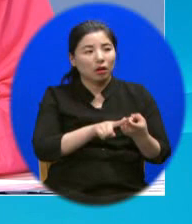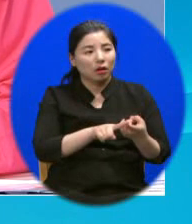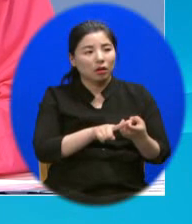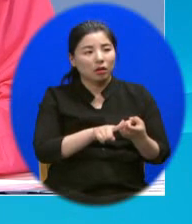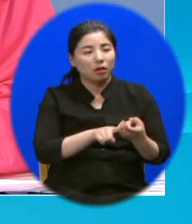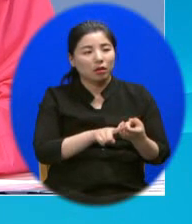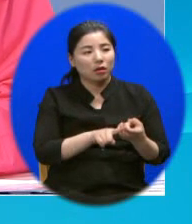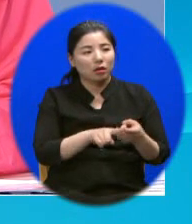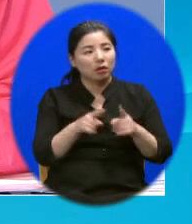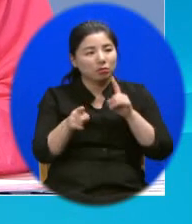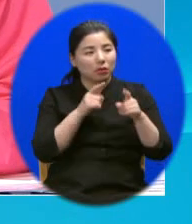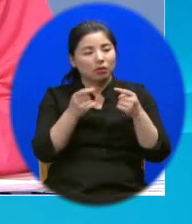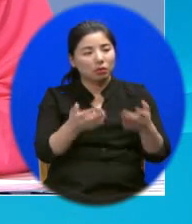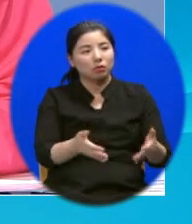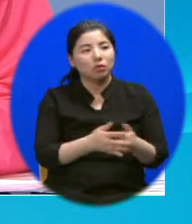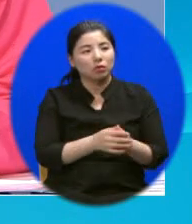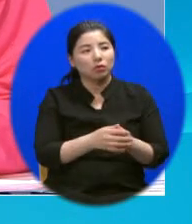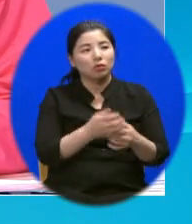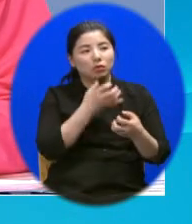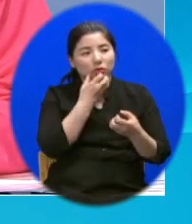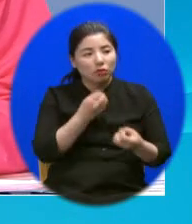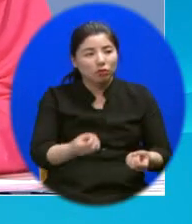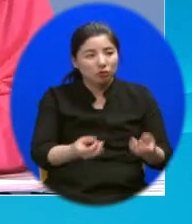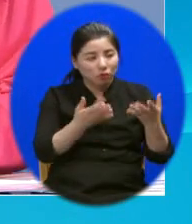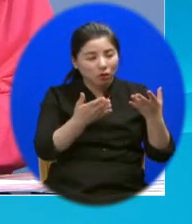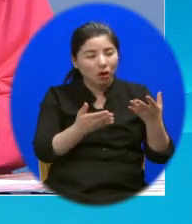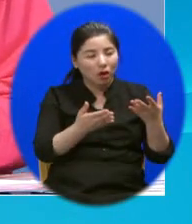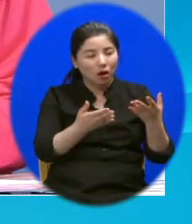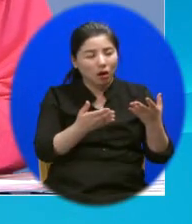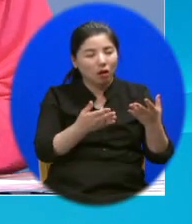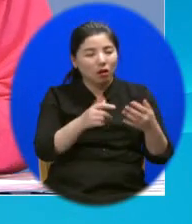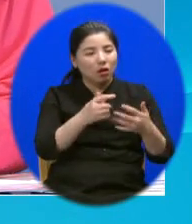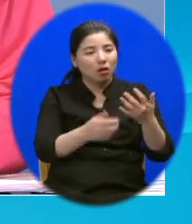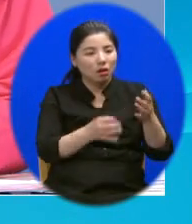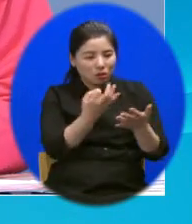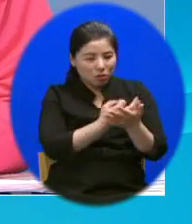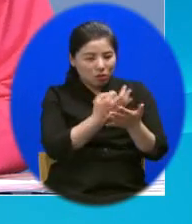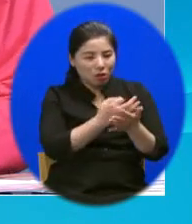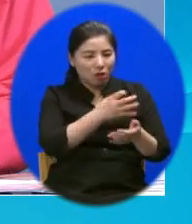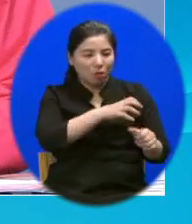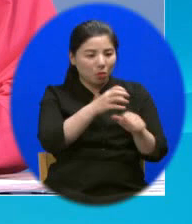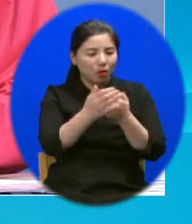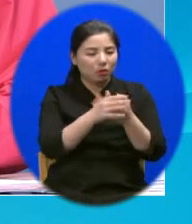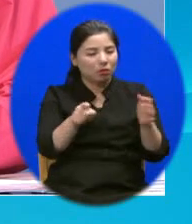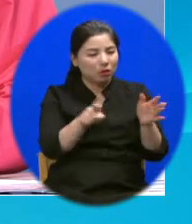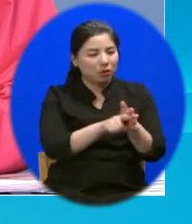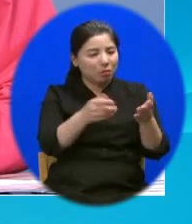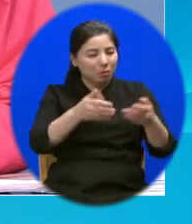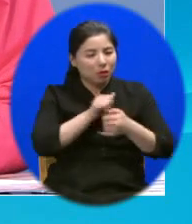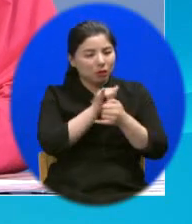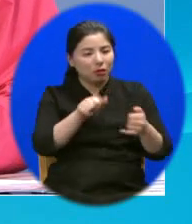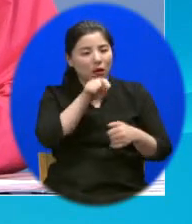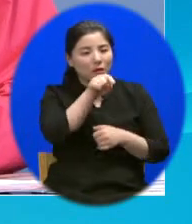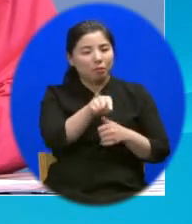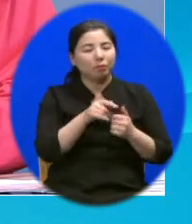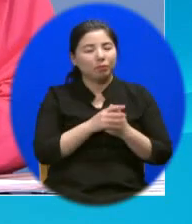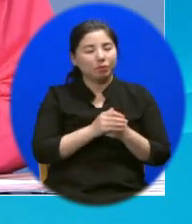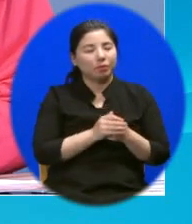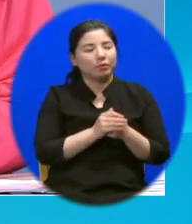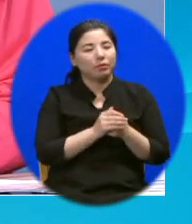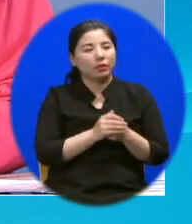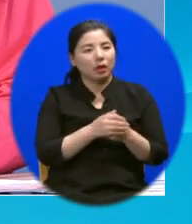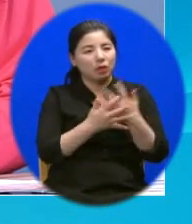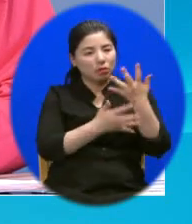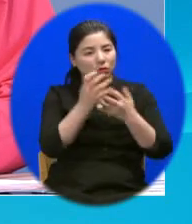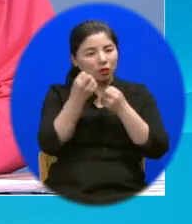즉 그런 말씀을 하시거든요 축하 동영상을 영업의 활용했기 때문에 신뢰를 받으실 만한 분이 이제 그